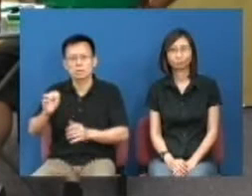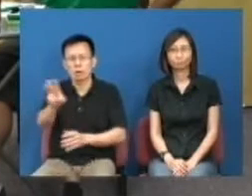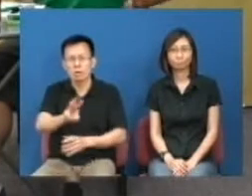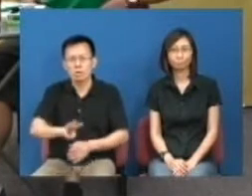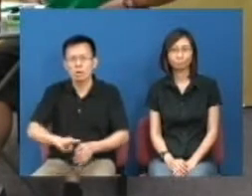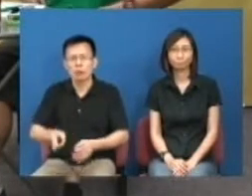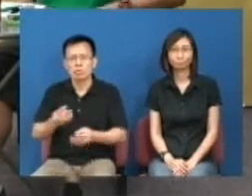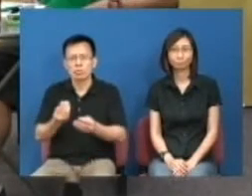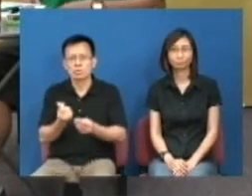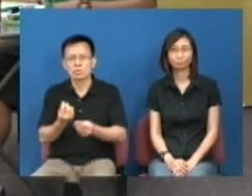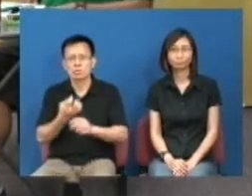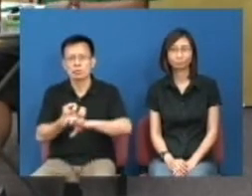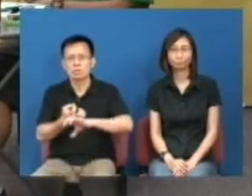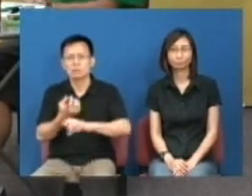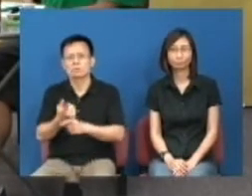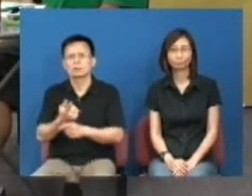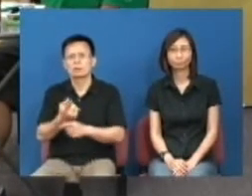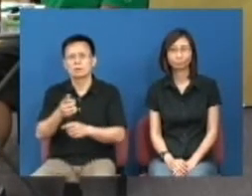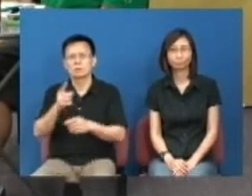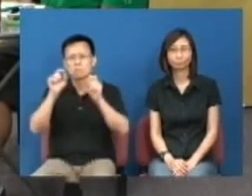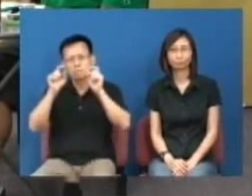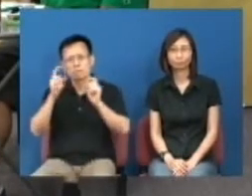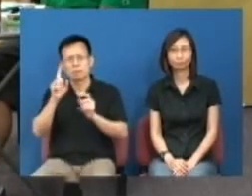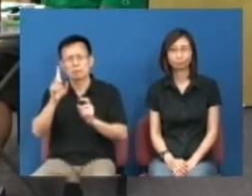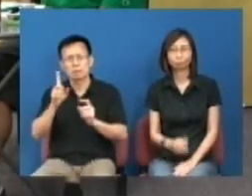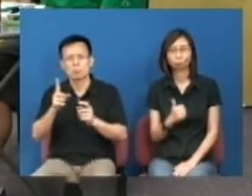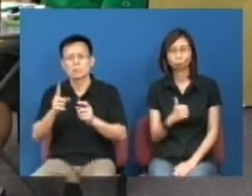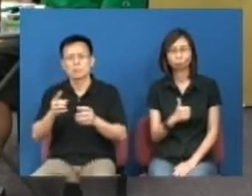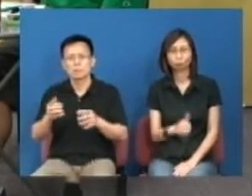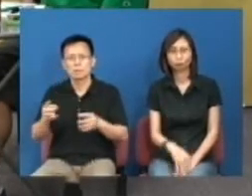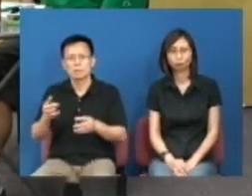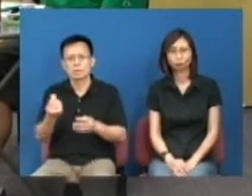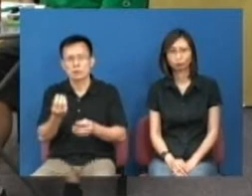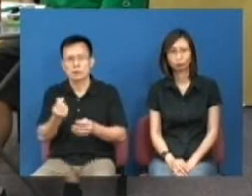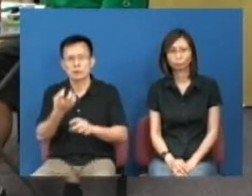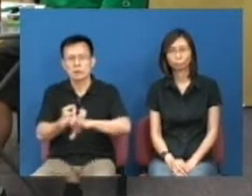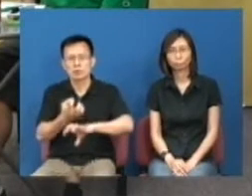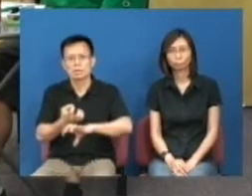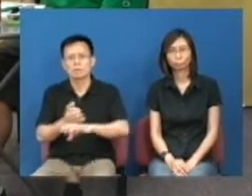啦？即係咩叫沙石啦？係咪呢啲咁嘅？